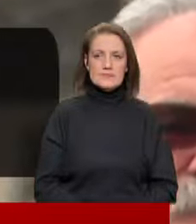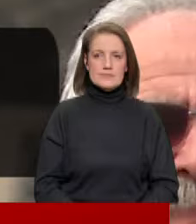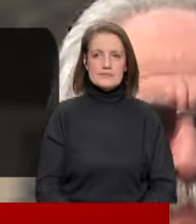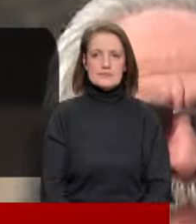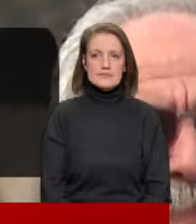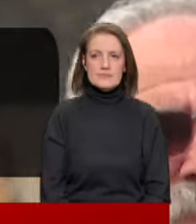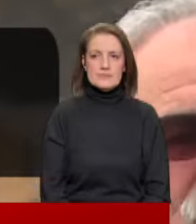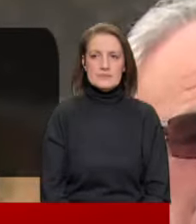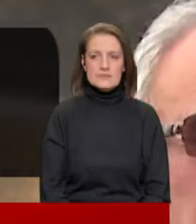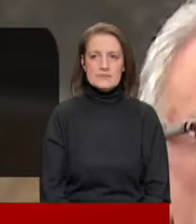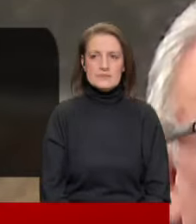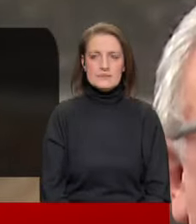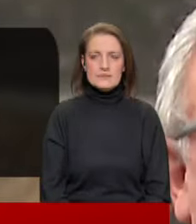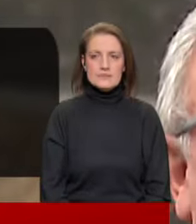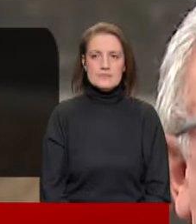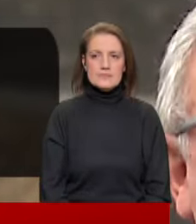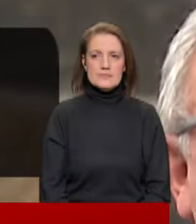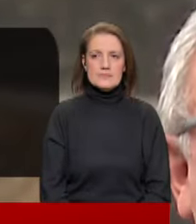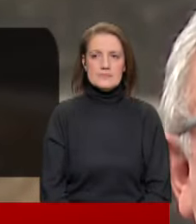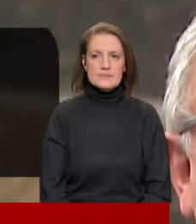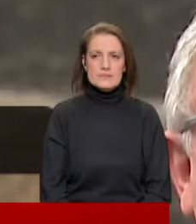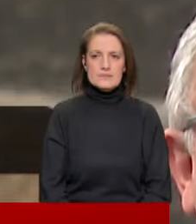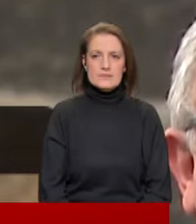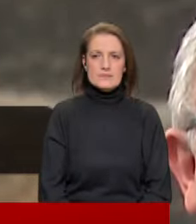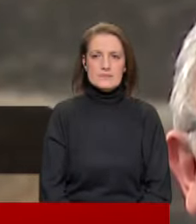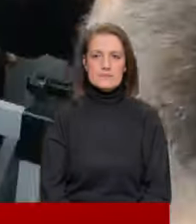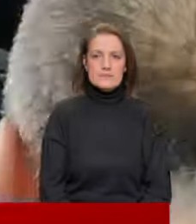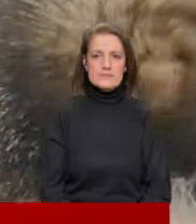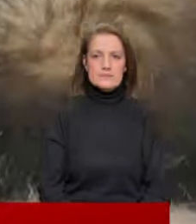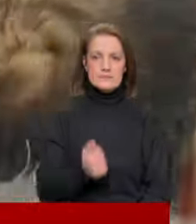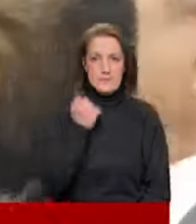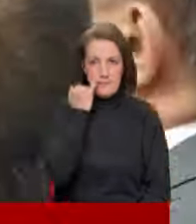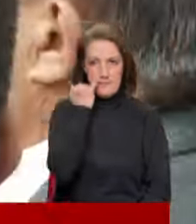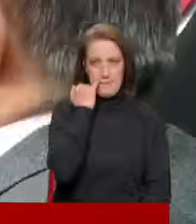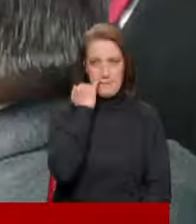dönün hem Ankara halka aş kalmasın Hem siz para